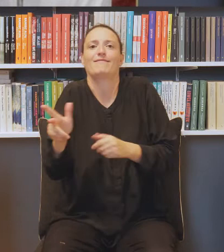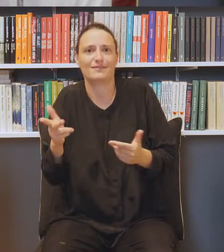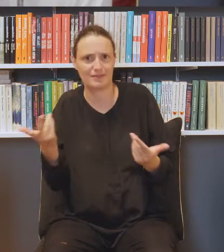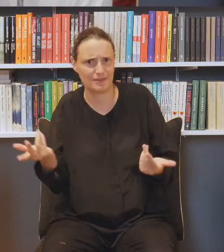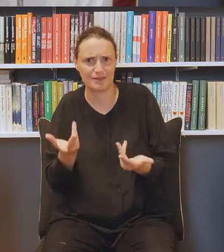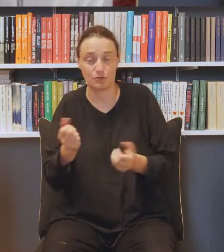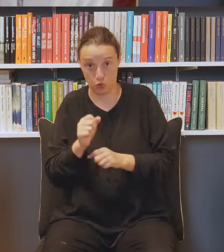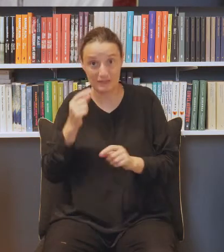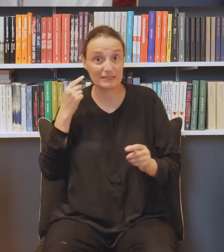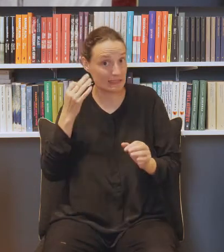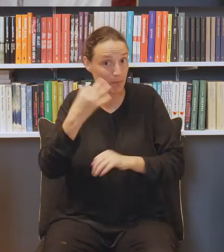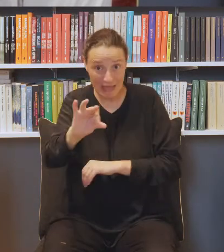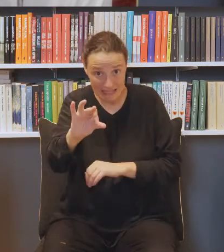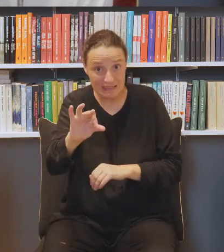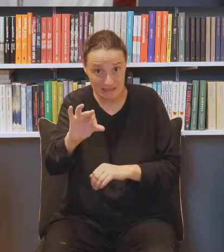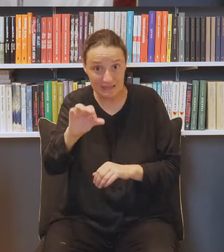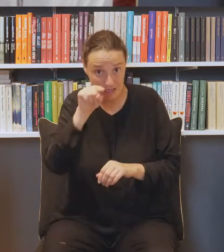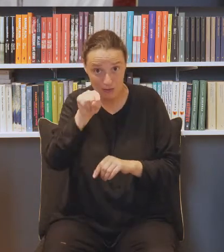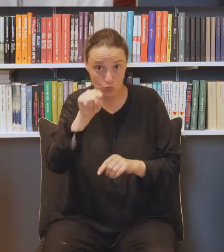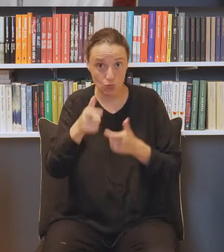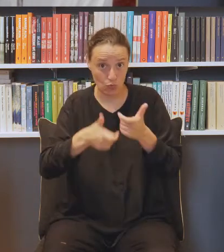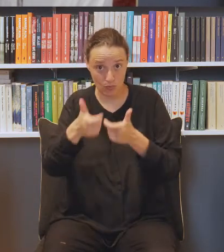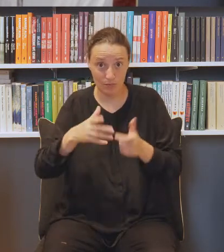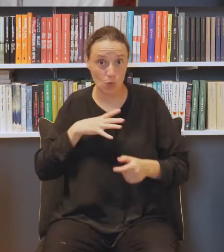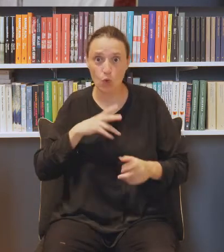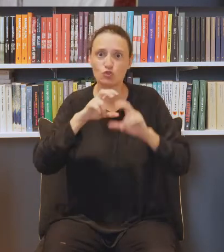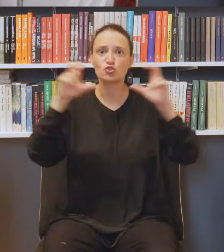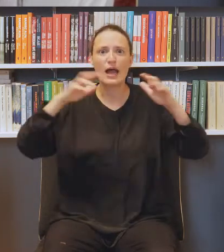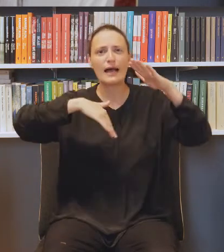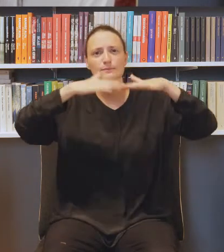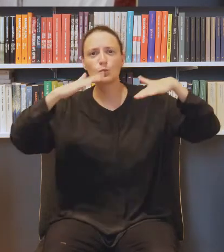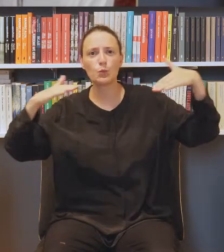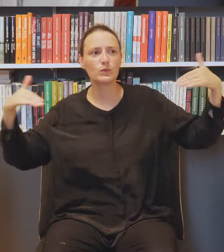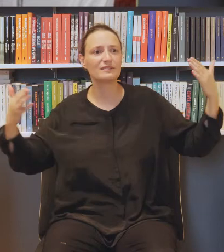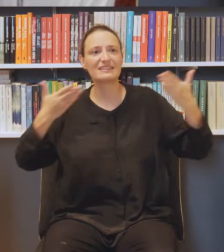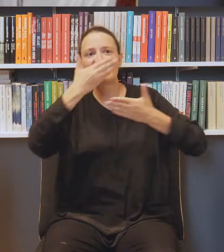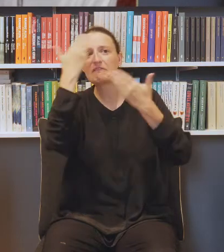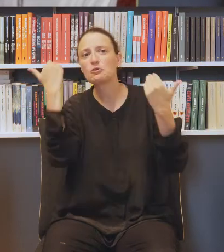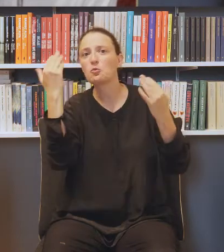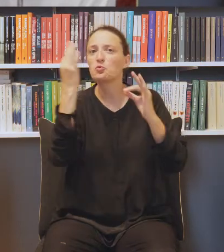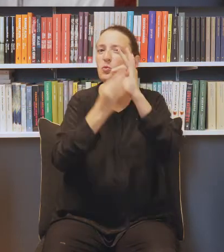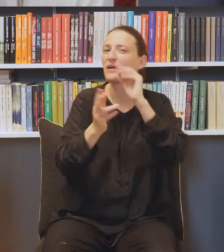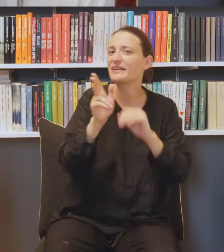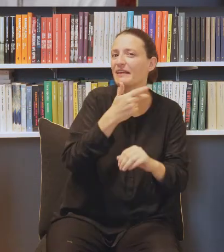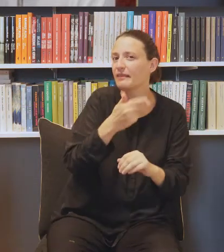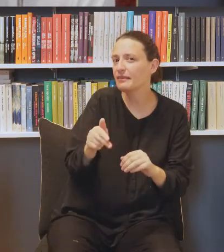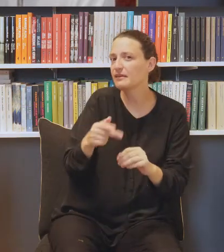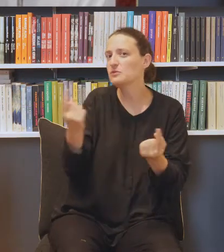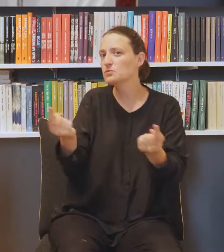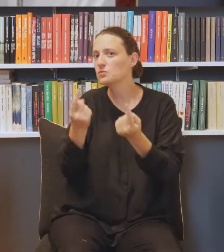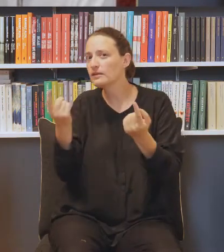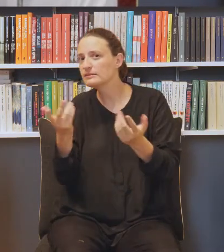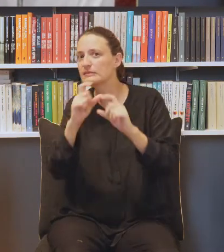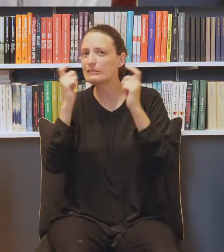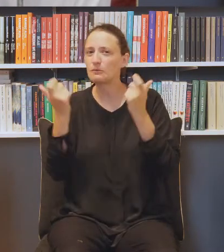jest taki celowy zabieg, żeby jakby ten czas był taki płynny bardzo, czy może chodzi o coś innego? Tak, znaczy,